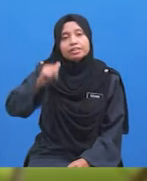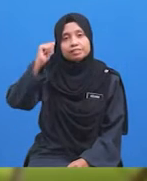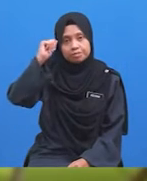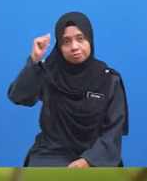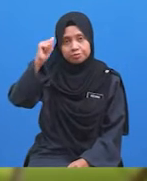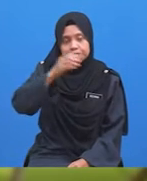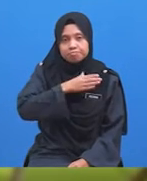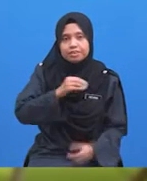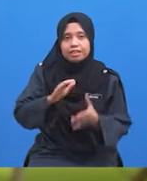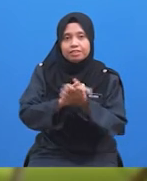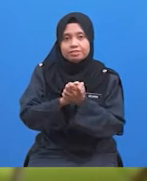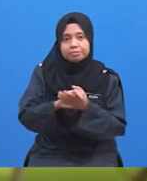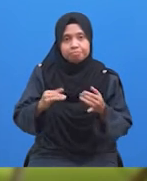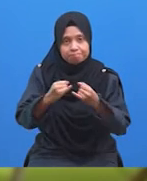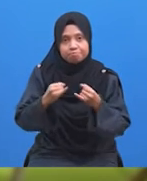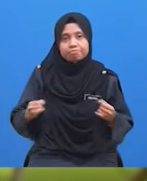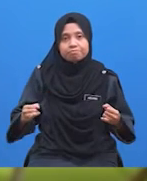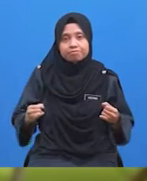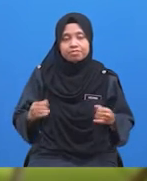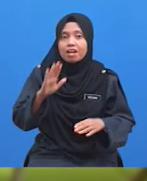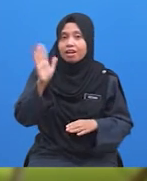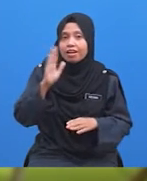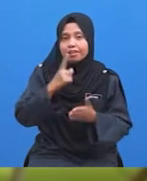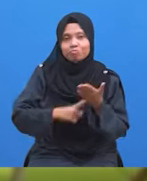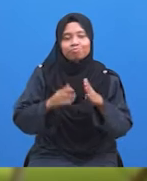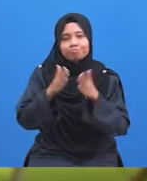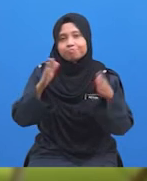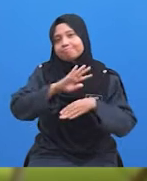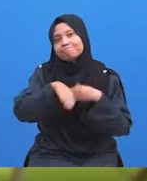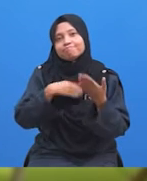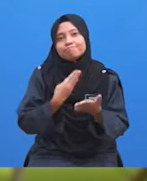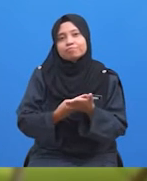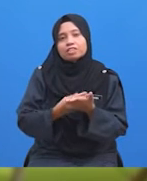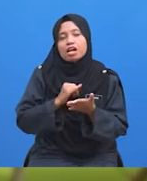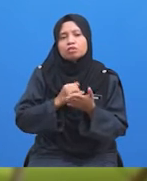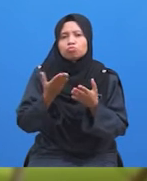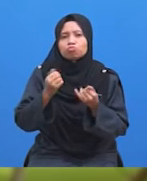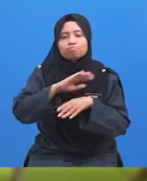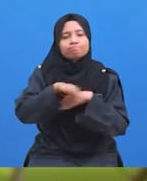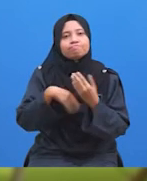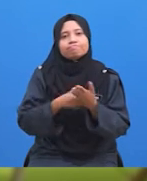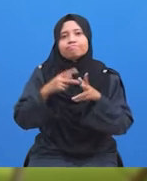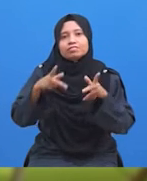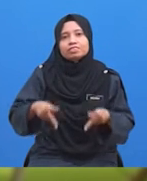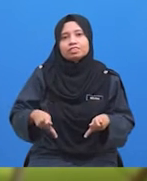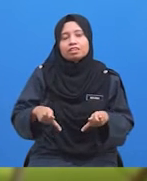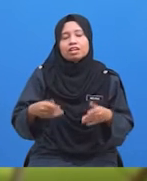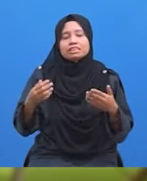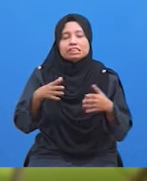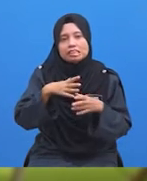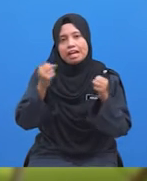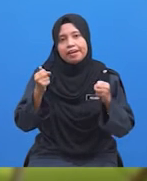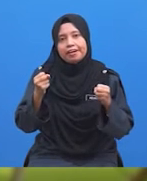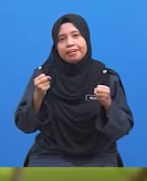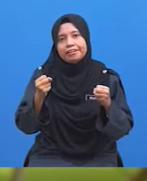assalamualaikum dan selamat sejahtera Hai apa kabar semua saya harap para pelajar semua berada dalam